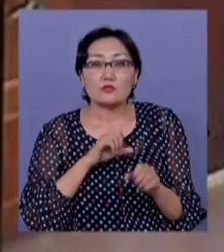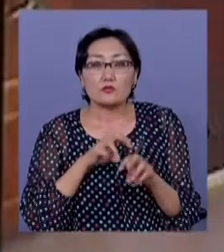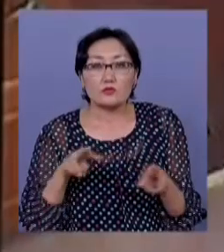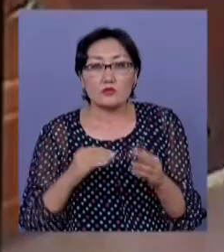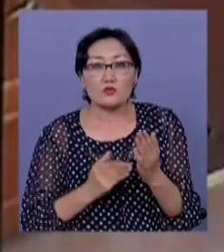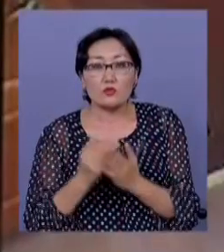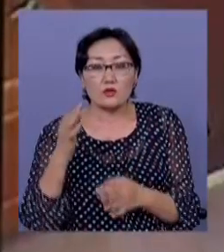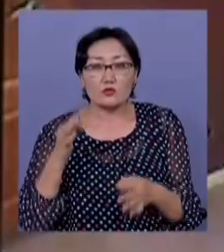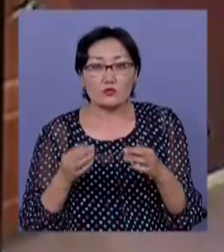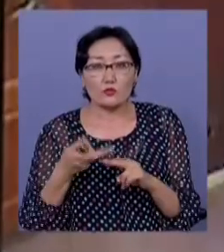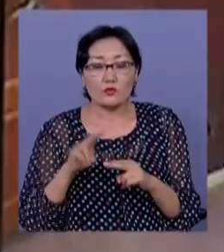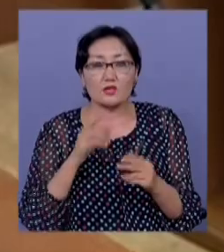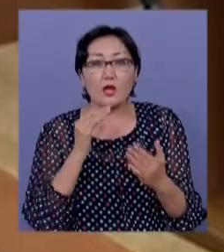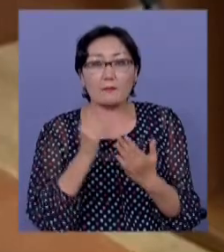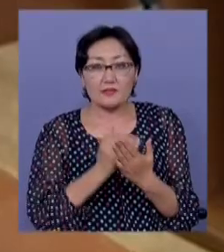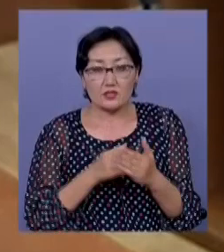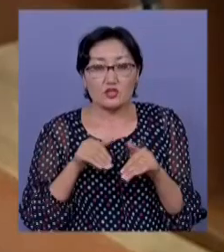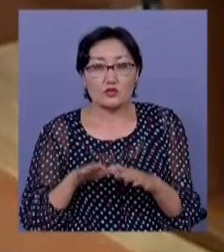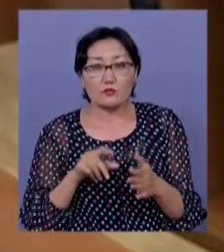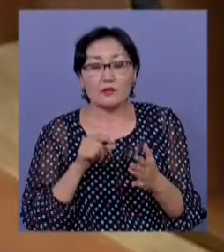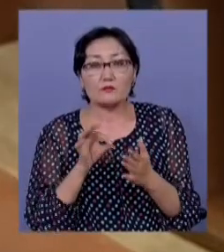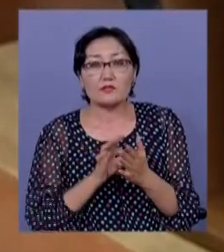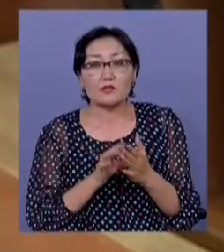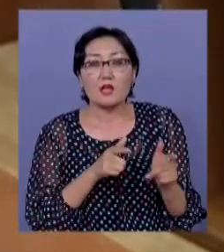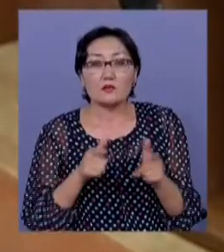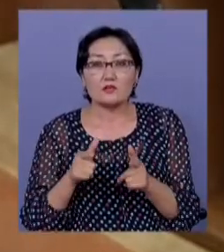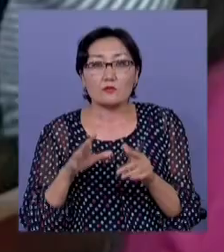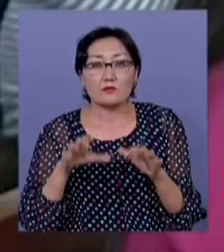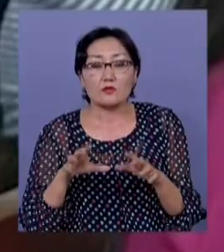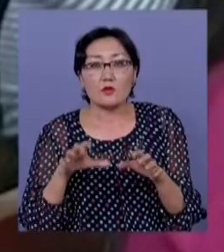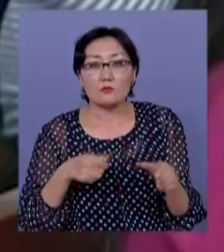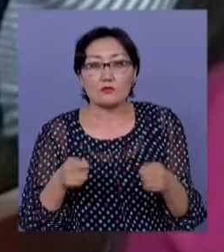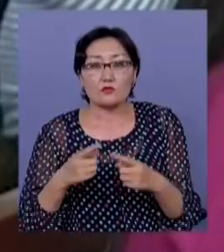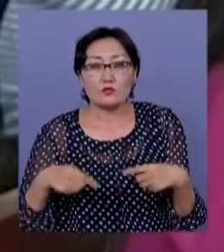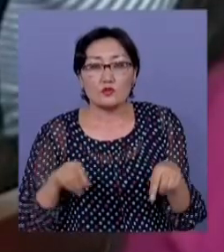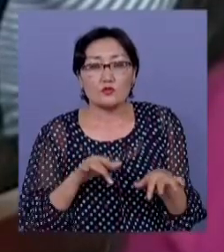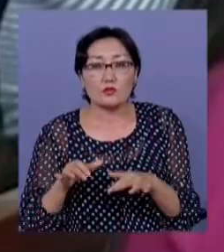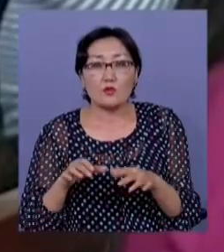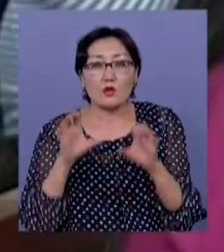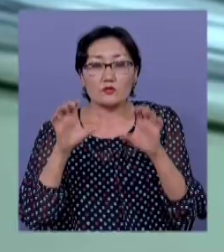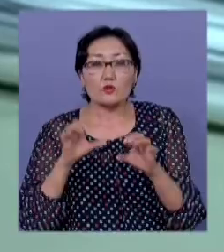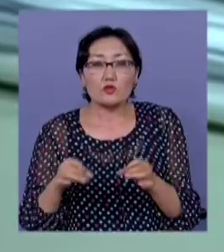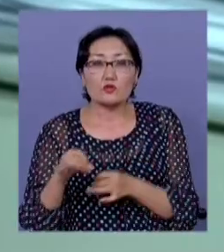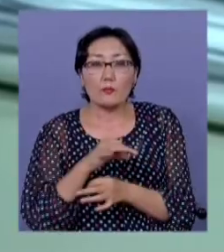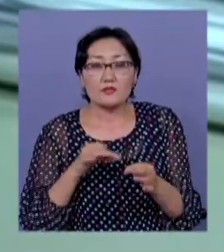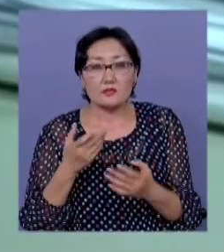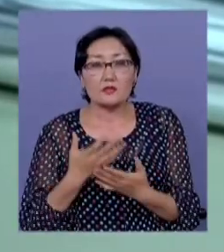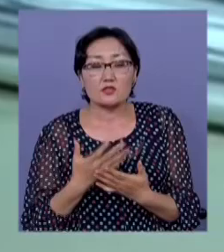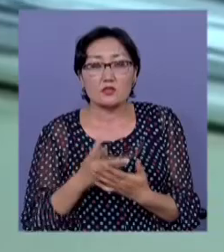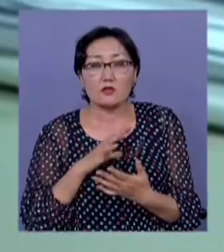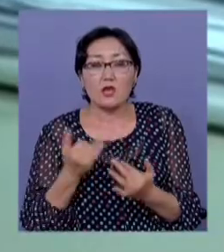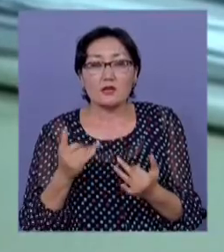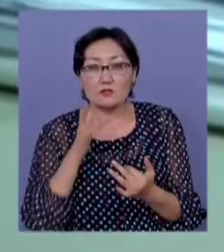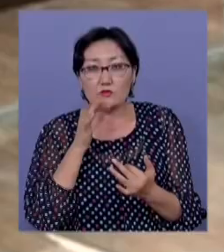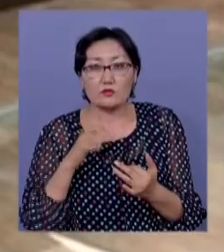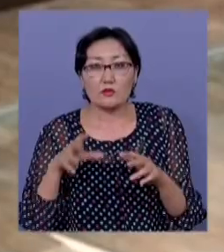жоғары сот осы міндеттерді шешу мақсатында әзірлеген әкімшілік рәсімдік іс жүргізу кодексінің жобасын таныстырды. Қазіргі